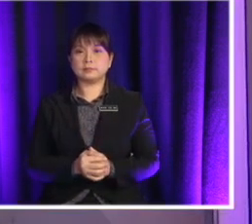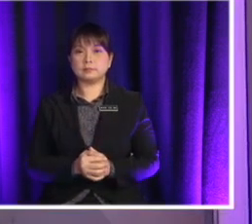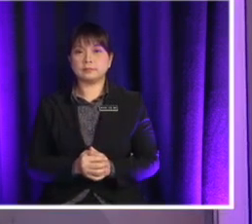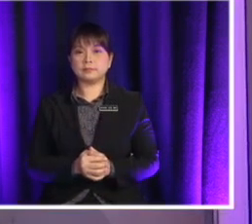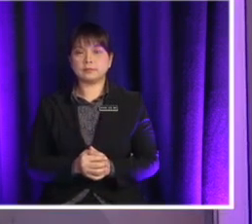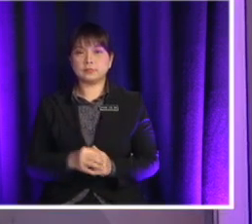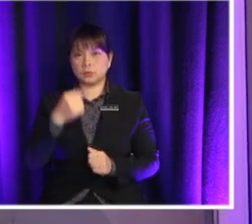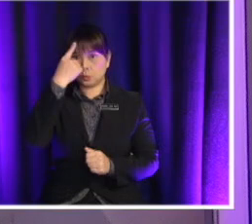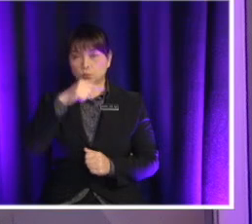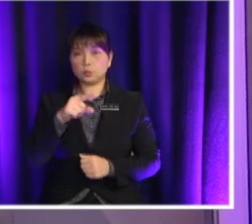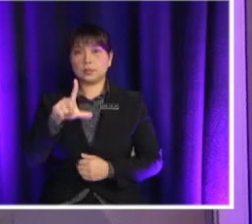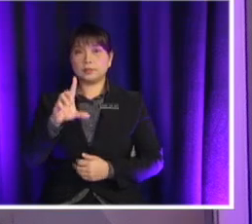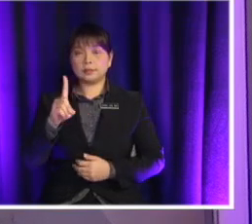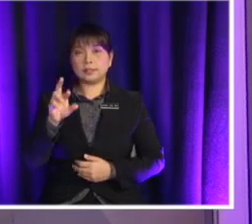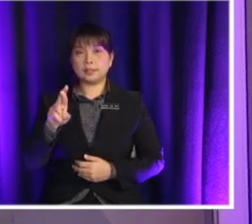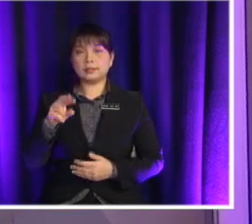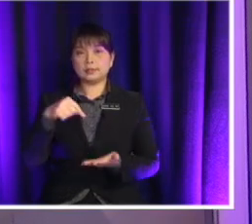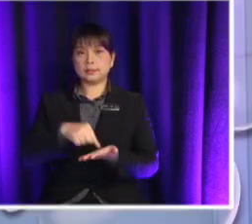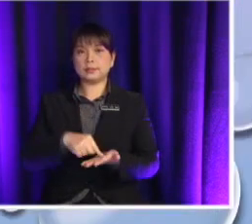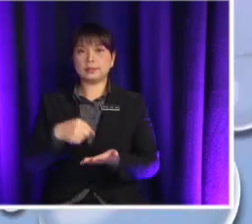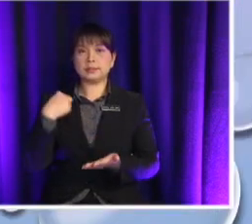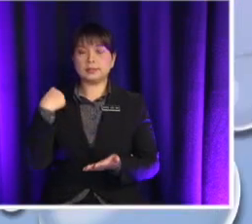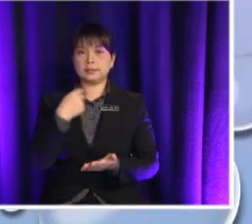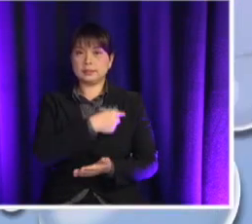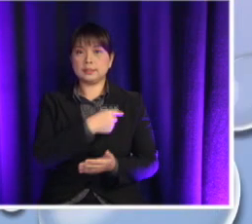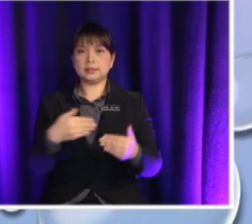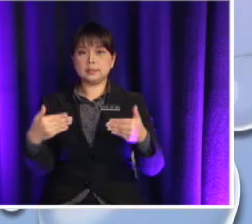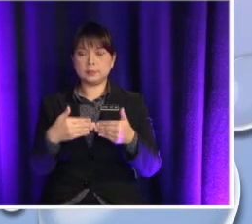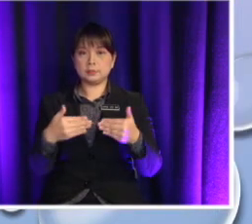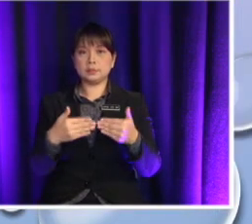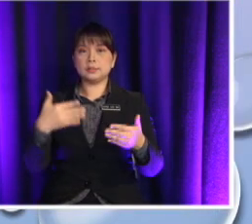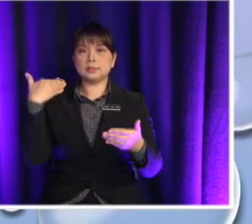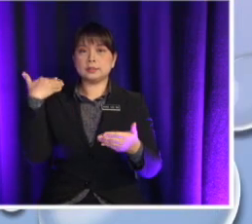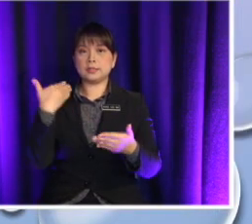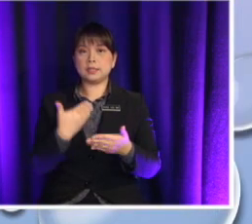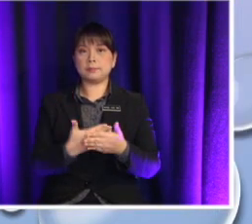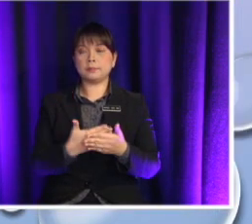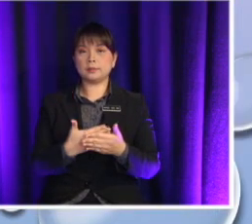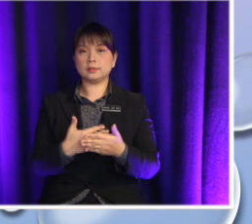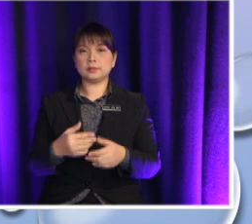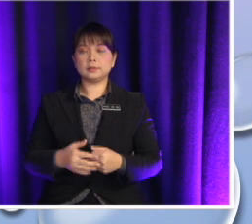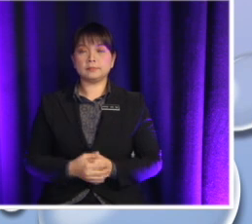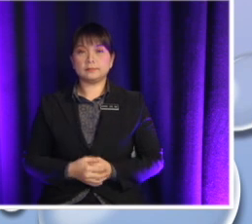Okey, untuk LDR ni kita sambungkan sampai ke